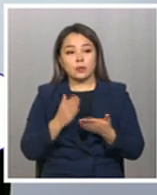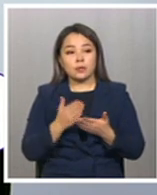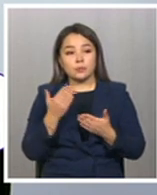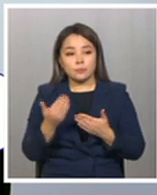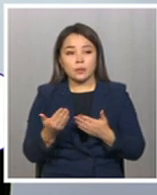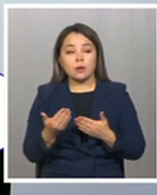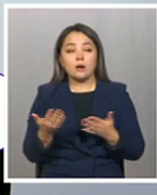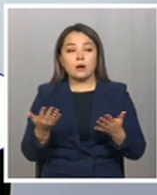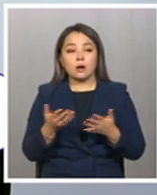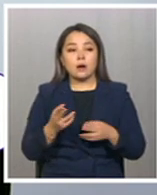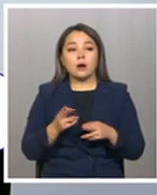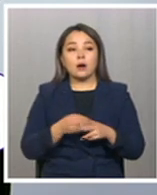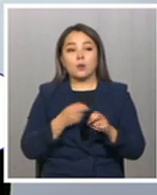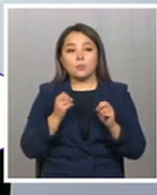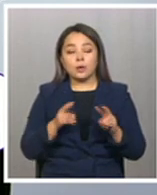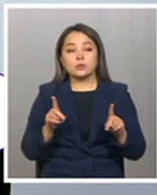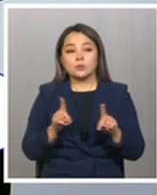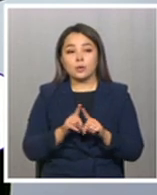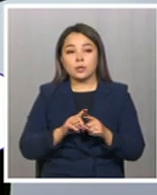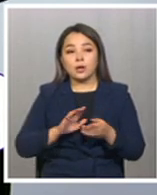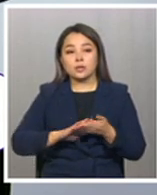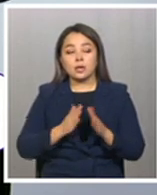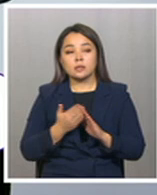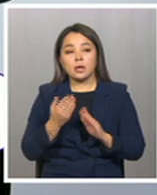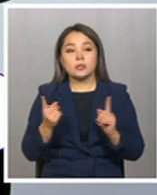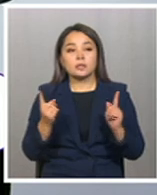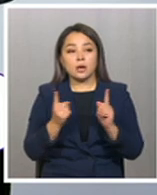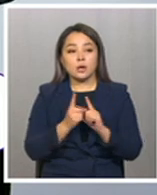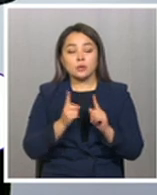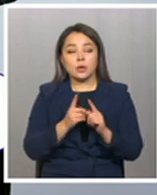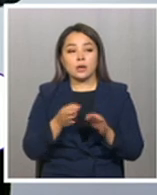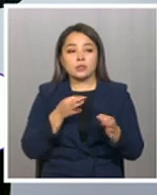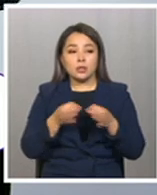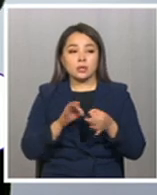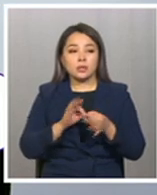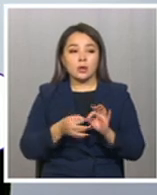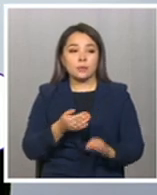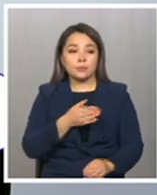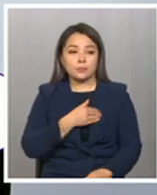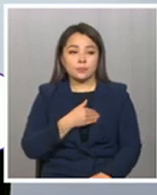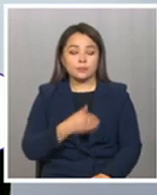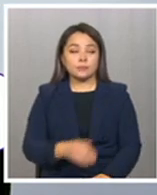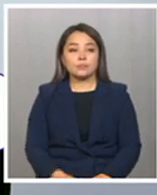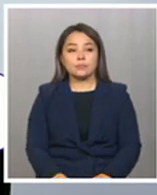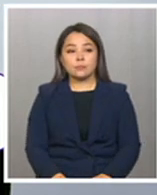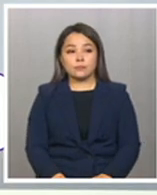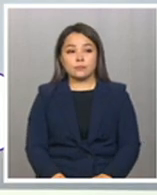және қандай қауіп-қатерлер ол аймақта кездеседі, осыны талдап өтейік.